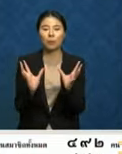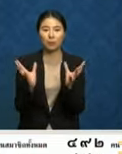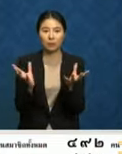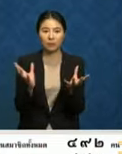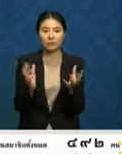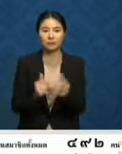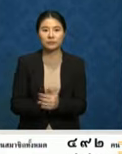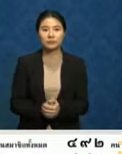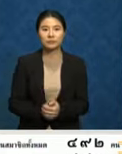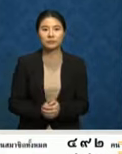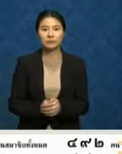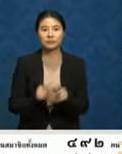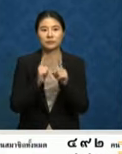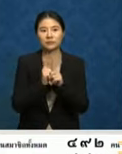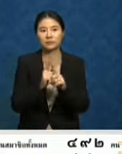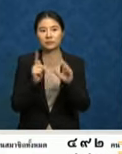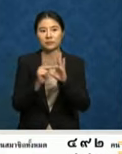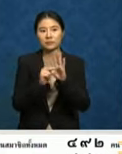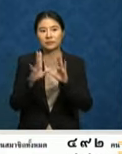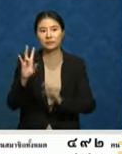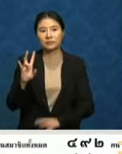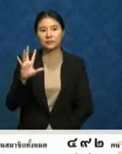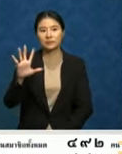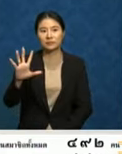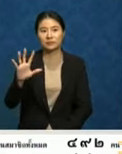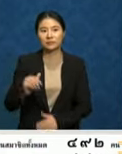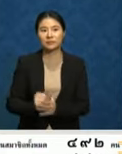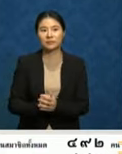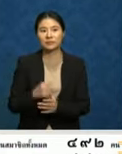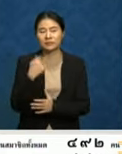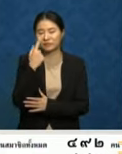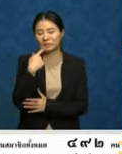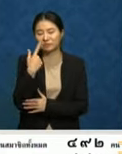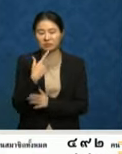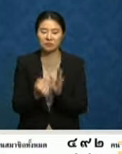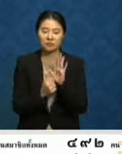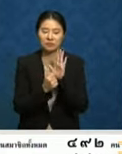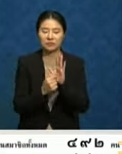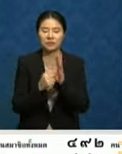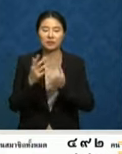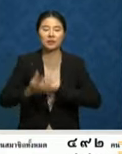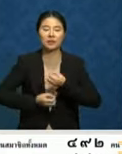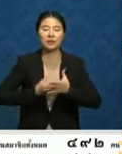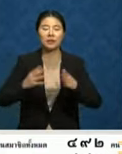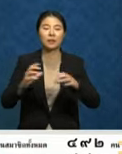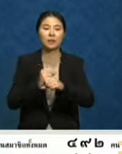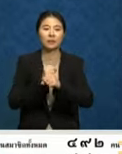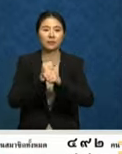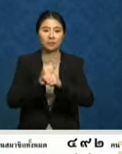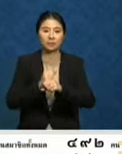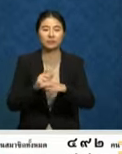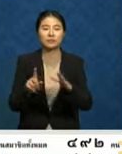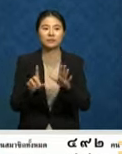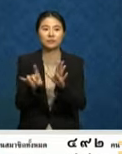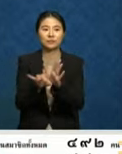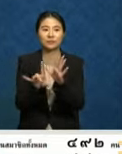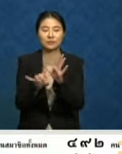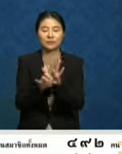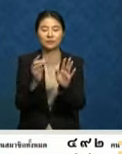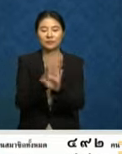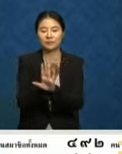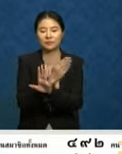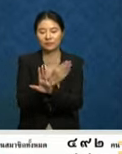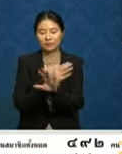ตามข้อบังคับข้อ 75ผู้เสนอมีสิทธิ์อภิปรายสรุปได้อีกครั้งหนึงนะครับก่อน